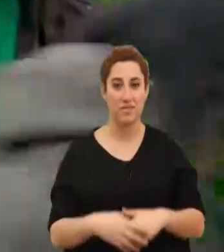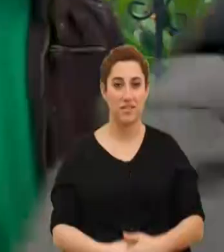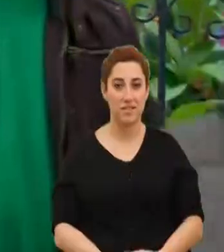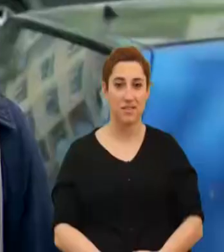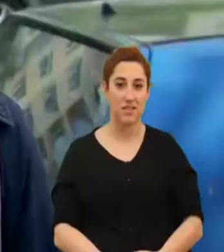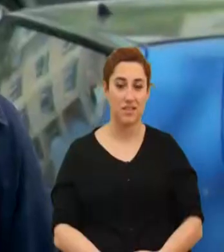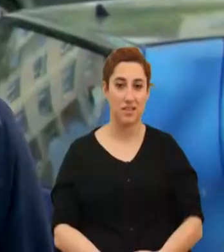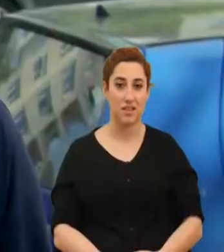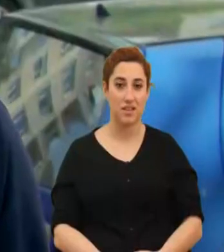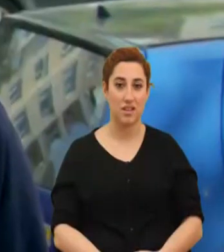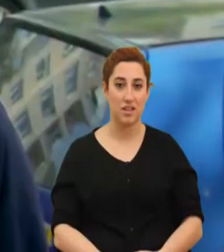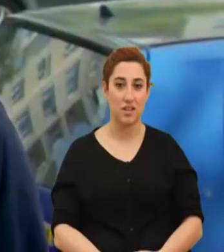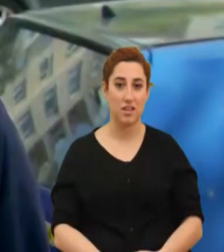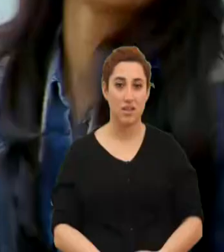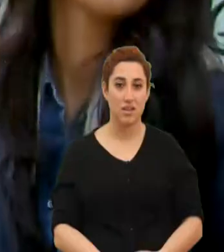yapalım.